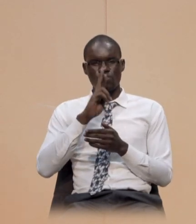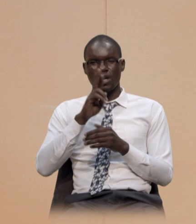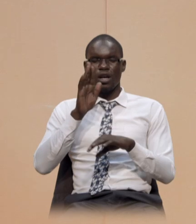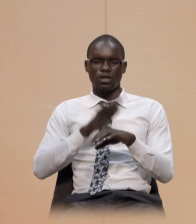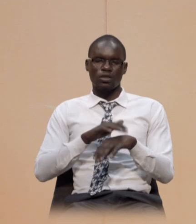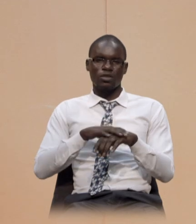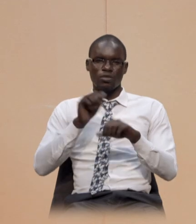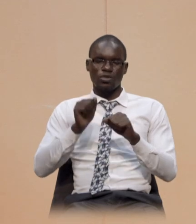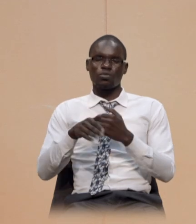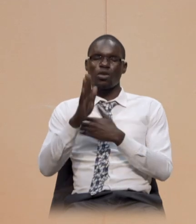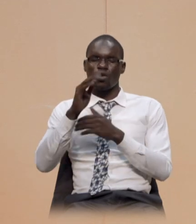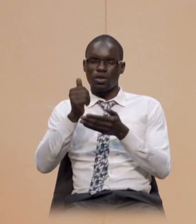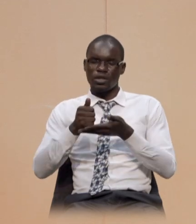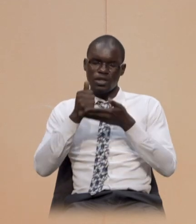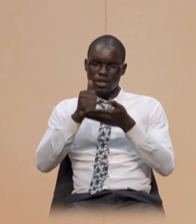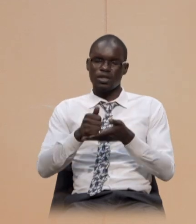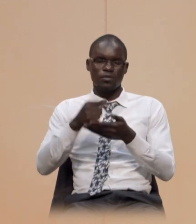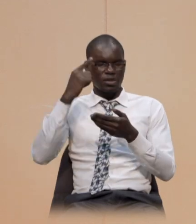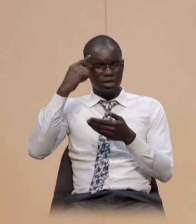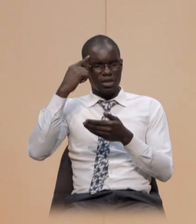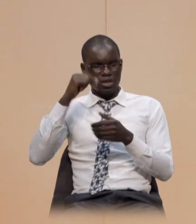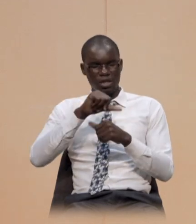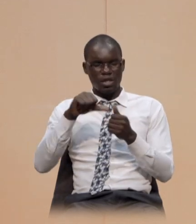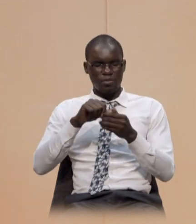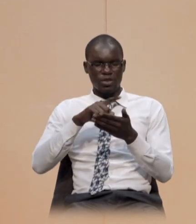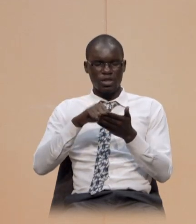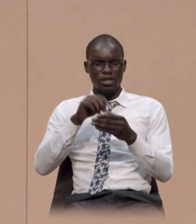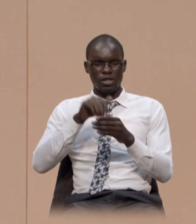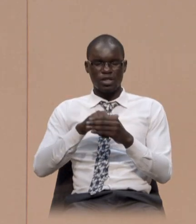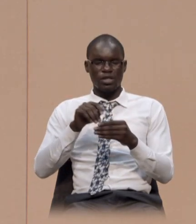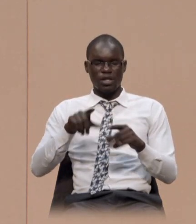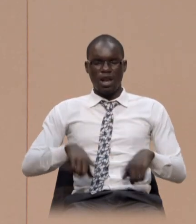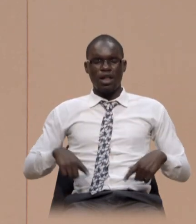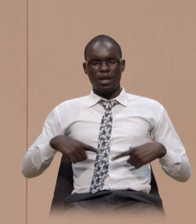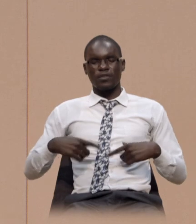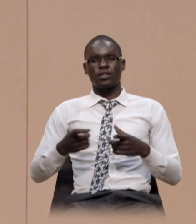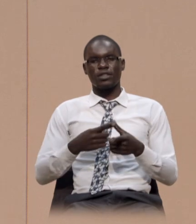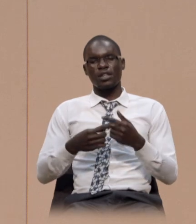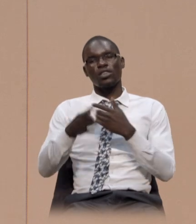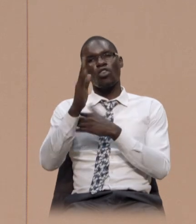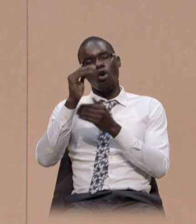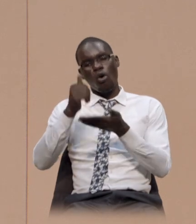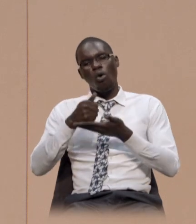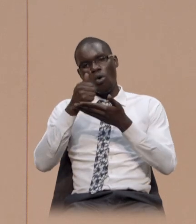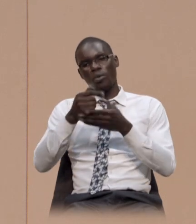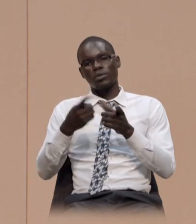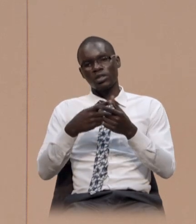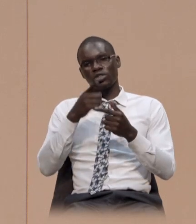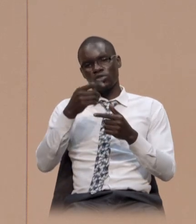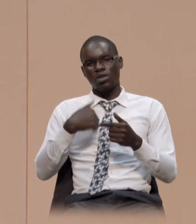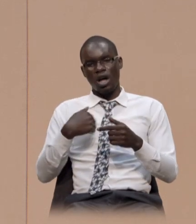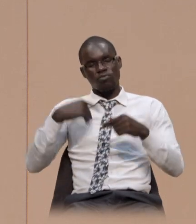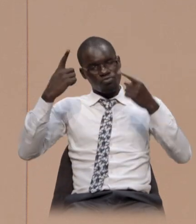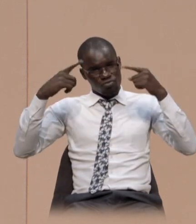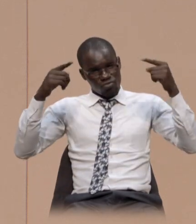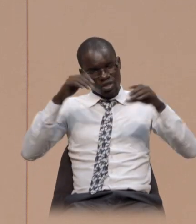Na Mungu atakusaidia. Fikiria maneno haya katika laini hiyo. Na Mungu atakuwezesha uweze kufaulu kwa njia